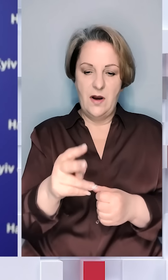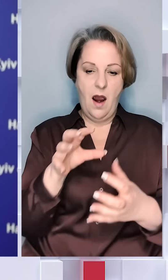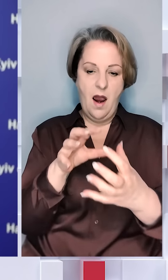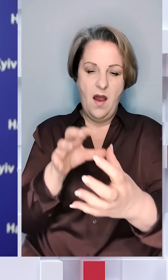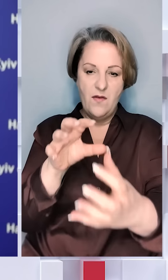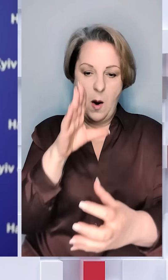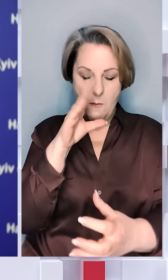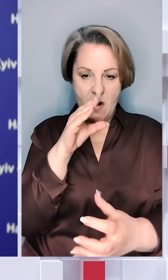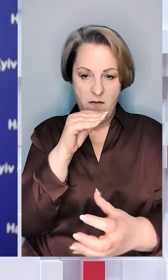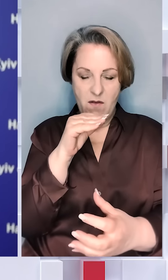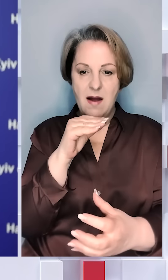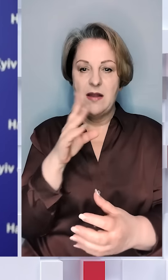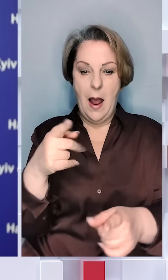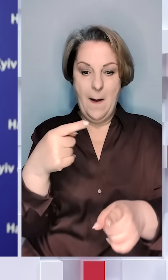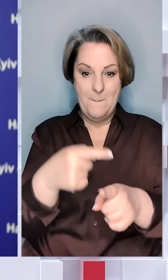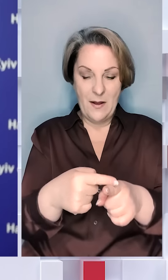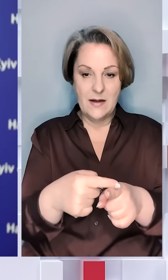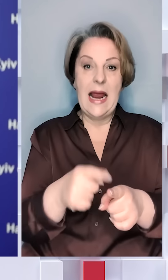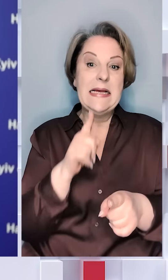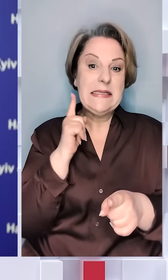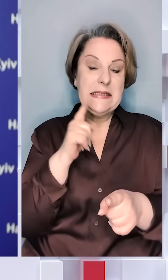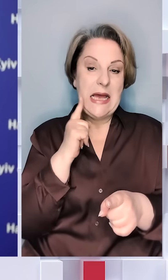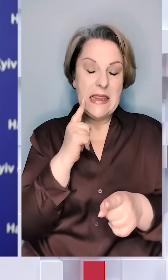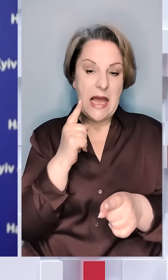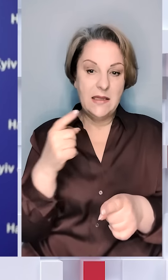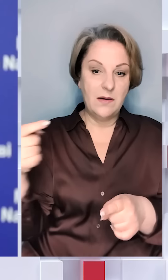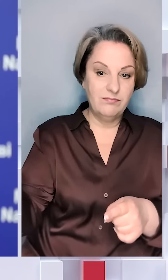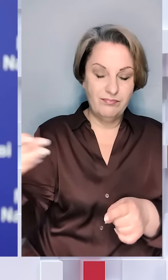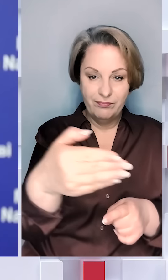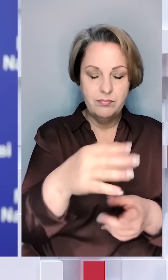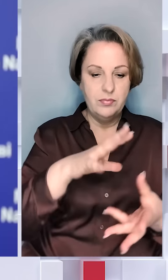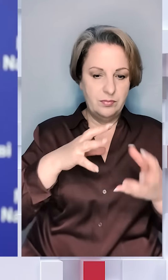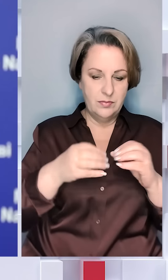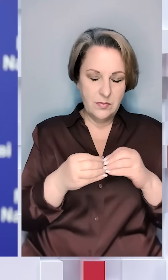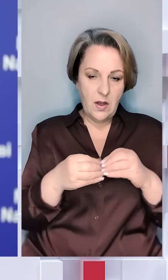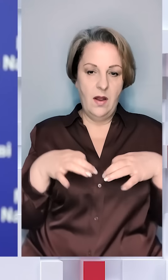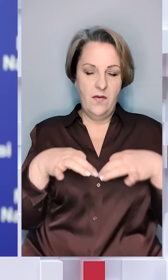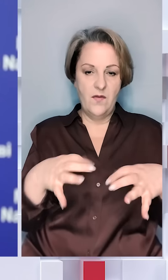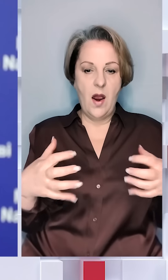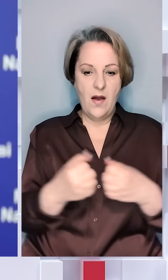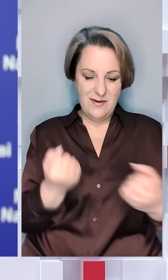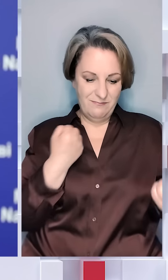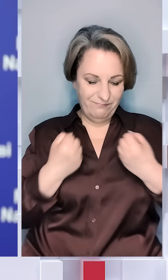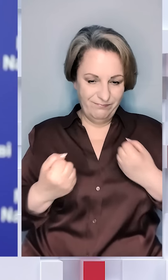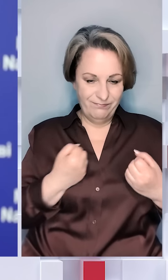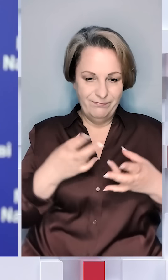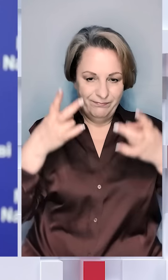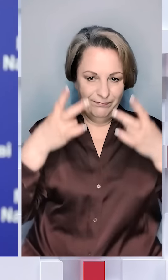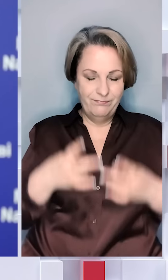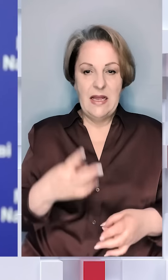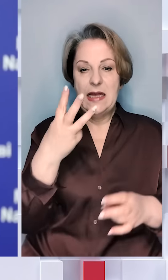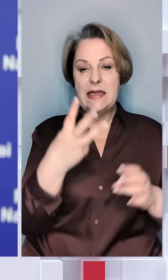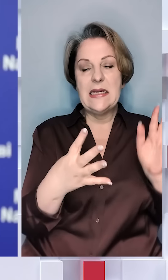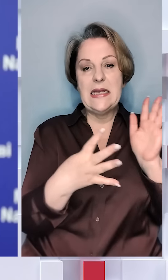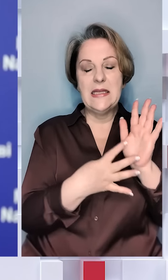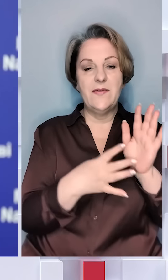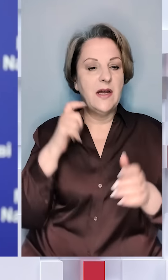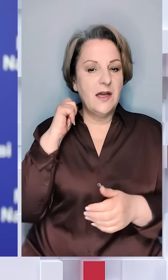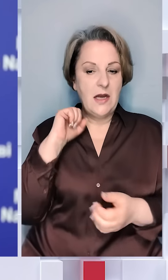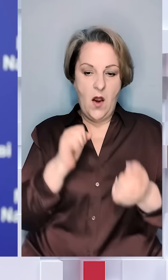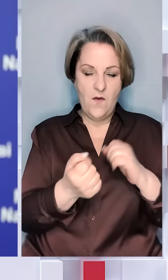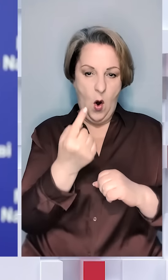маршрутними автобусами, які виїхали на перехрестя на зелений сигнал світлофору. Внаслідок автопригоди тілесні ушкодження отримали